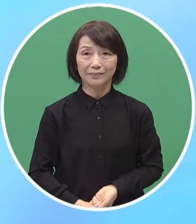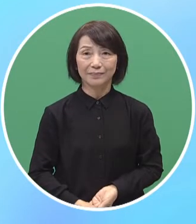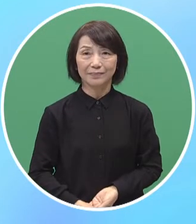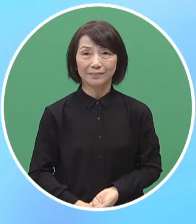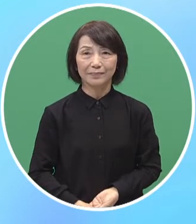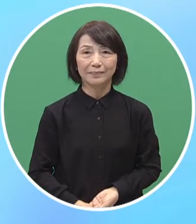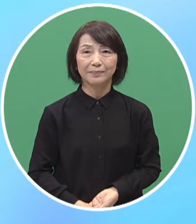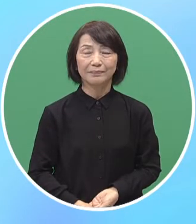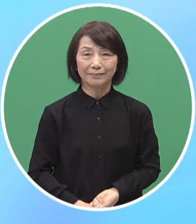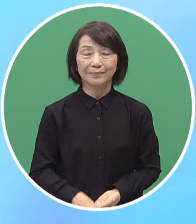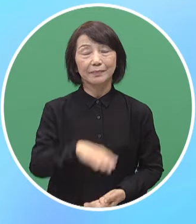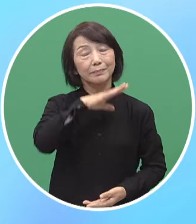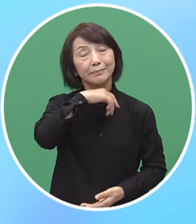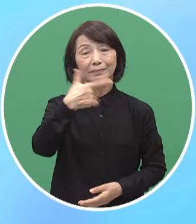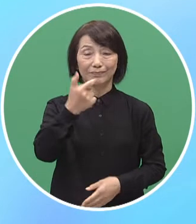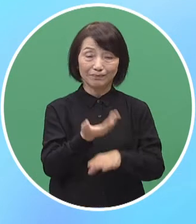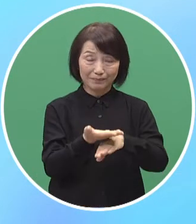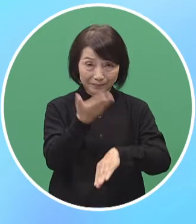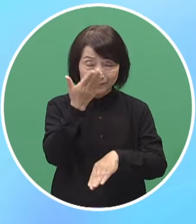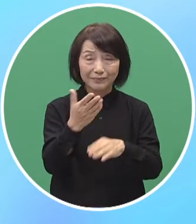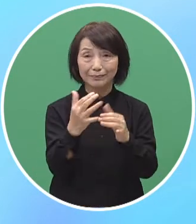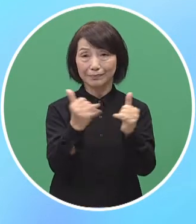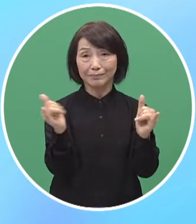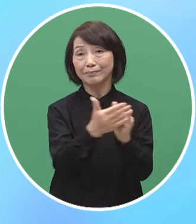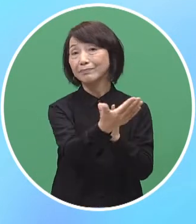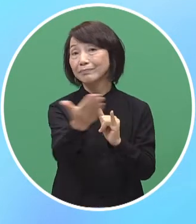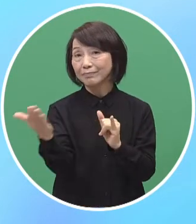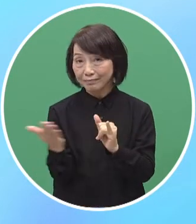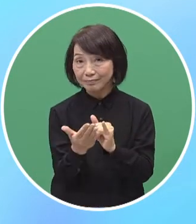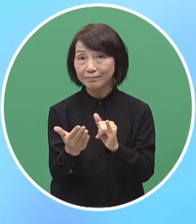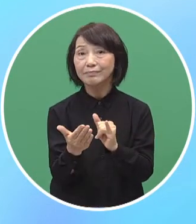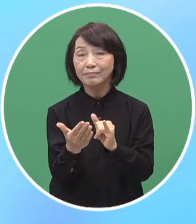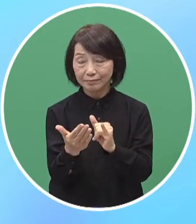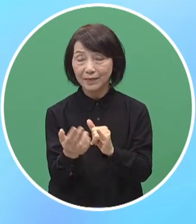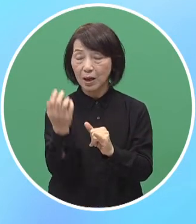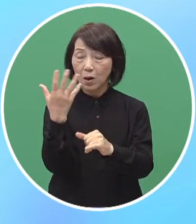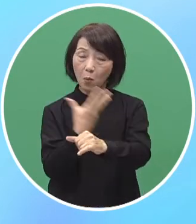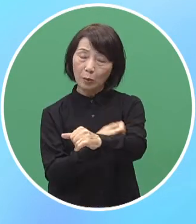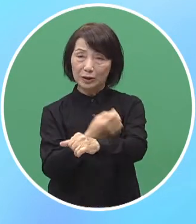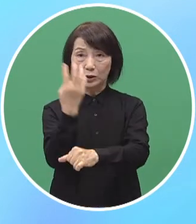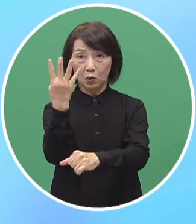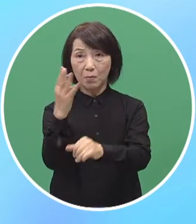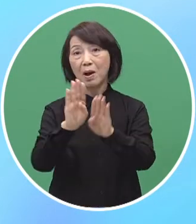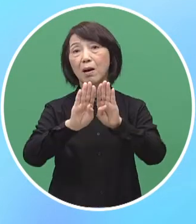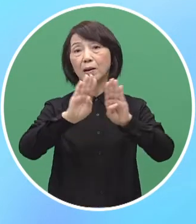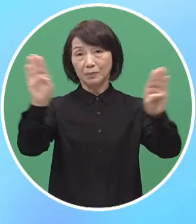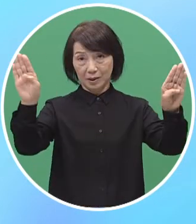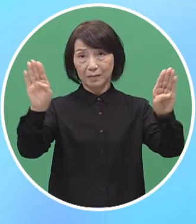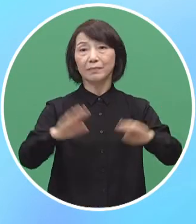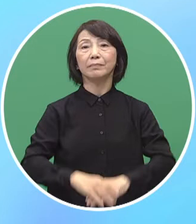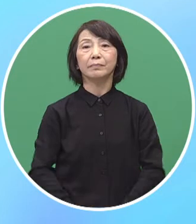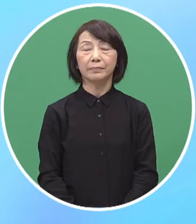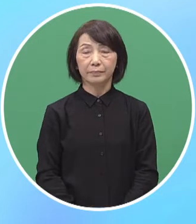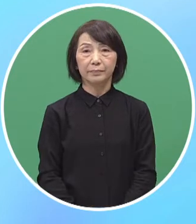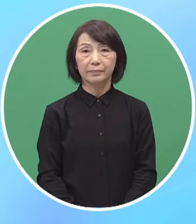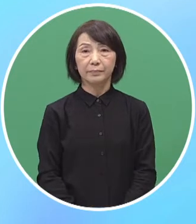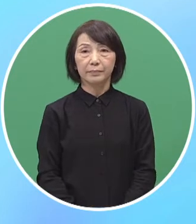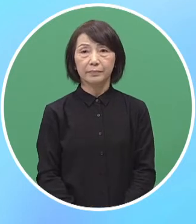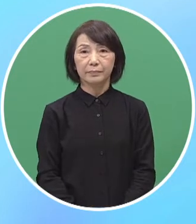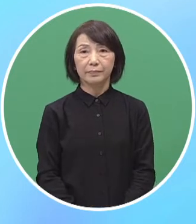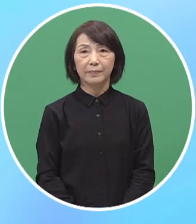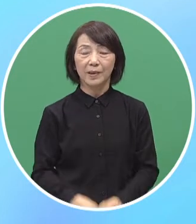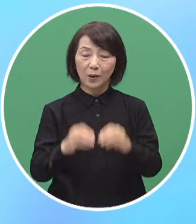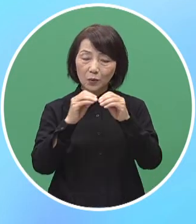します。また、60歳以上の方などを対象に4回目のワクチン接種も始まっています。